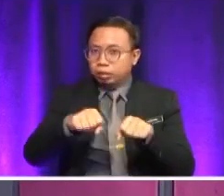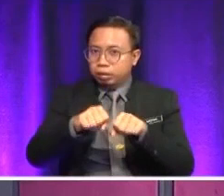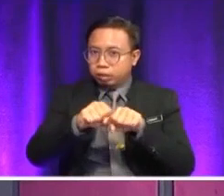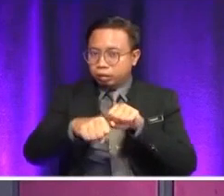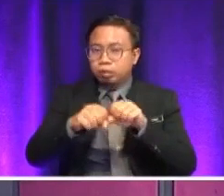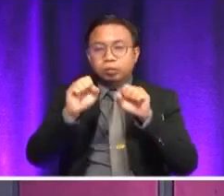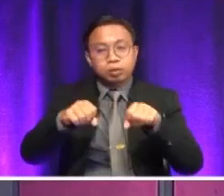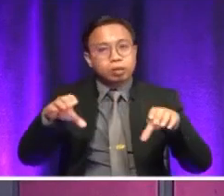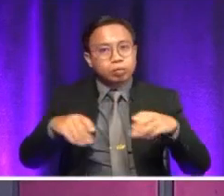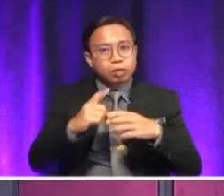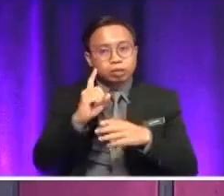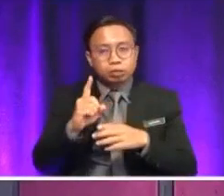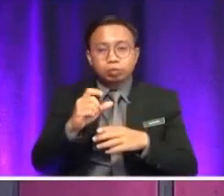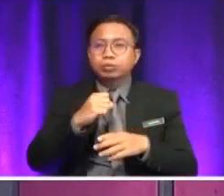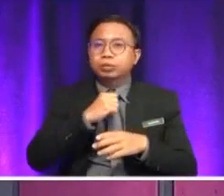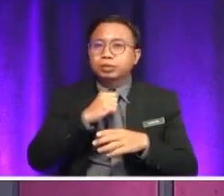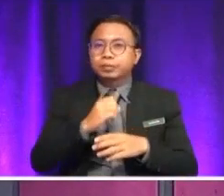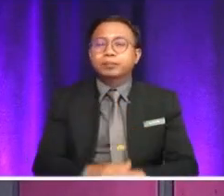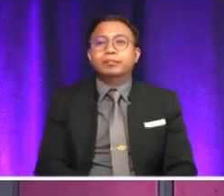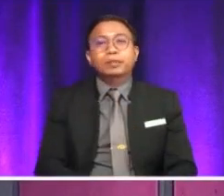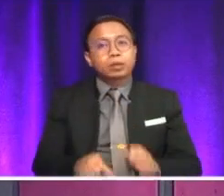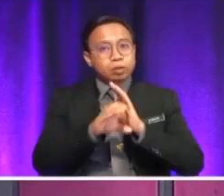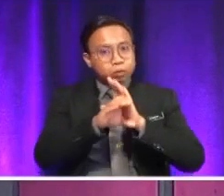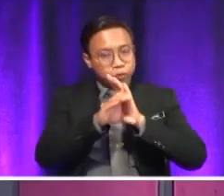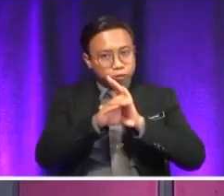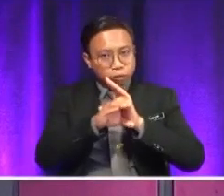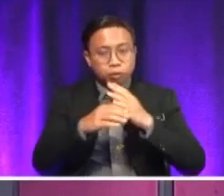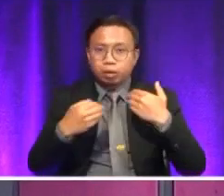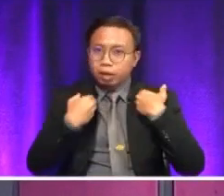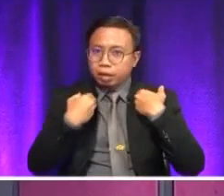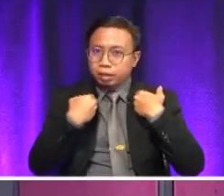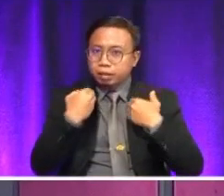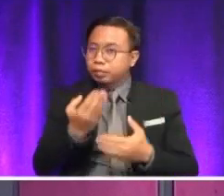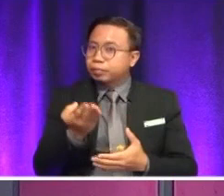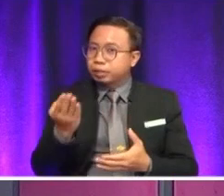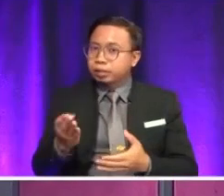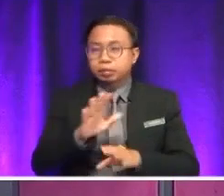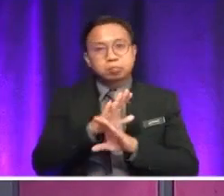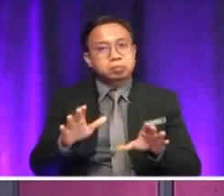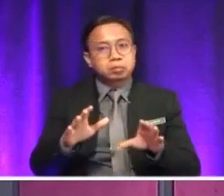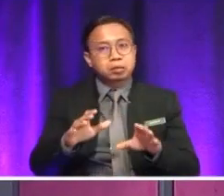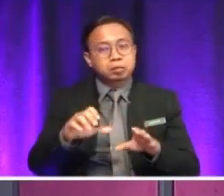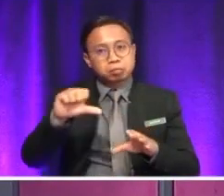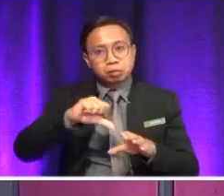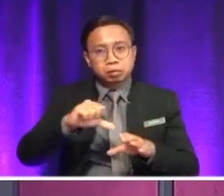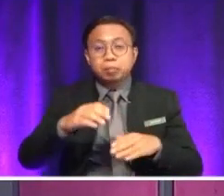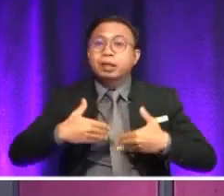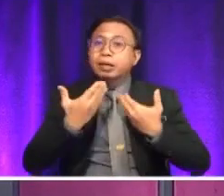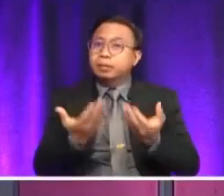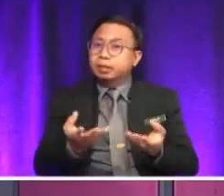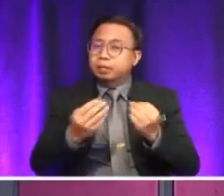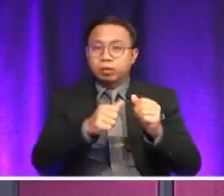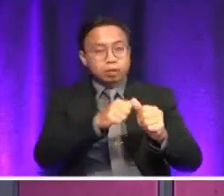membuat sesuatu dengan sendiri. Okey, contohnya kalau macam ada perkara tu yang tak elok, macam mana dia nak elakkan